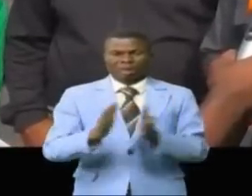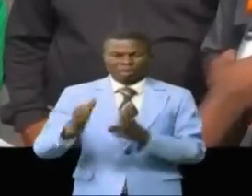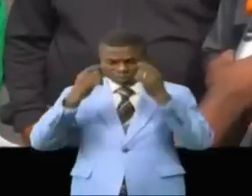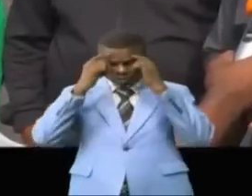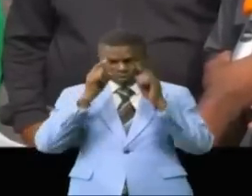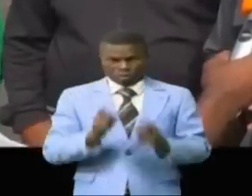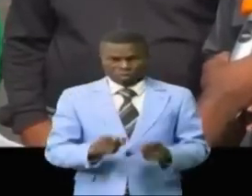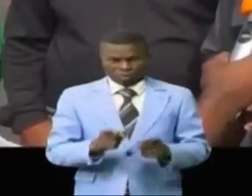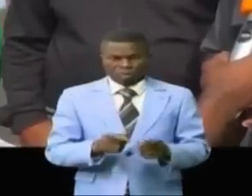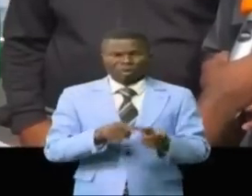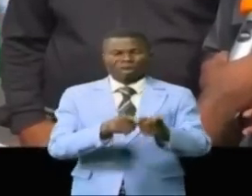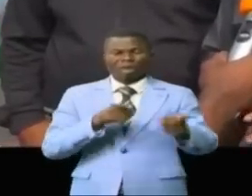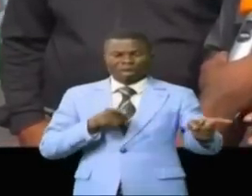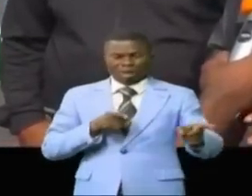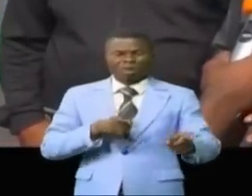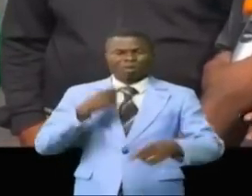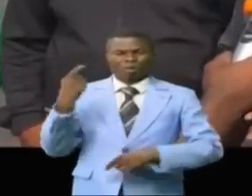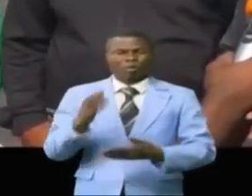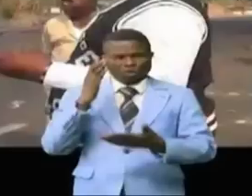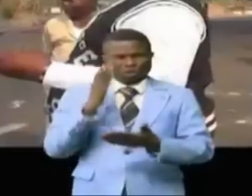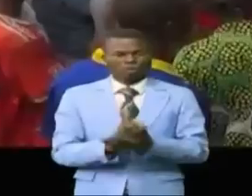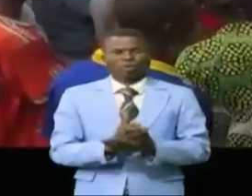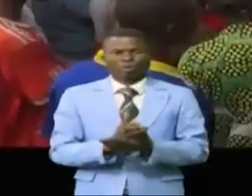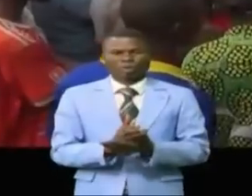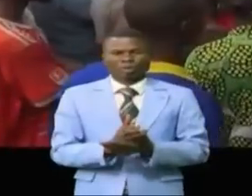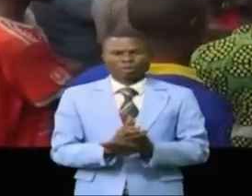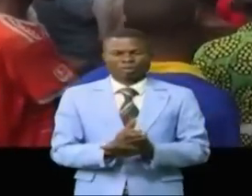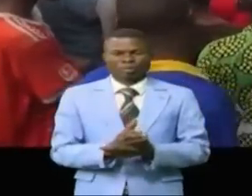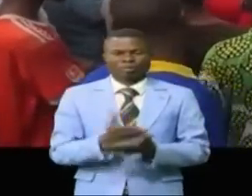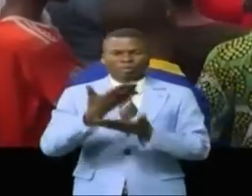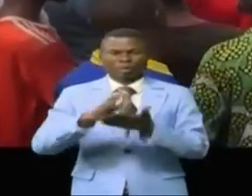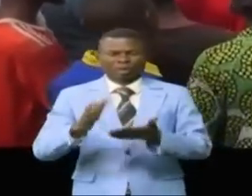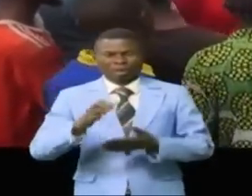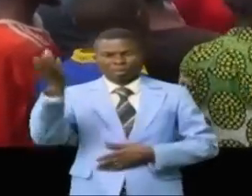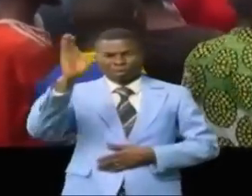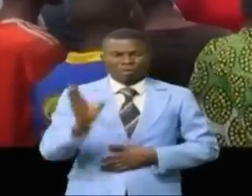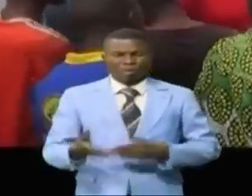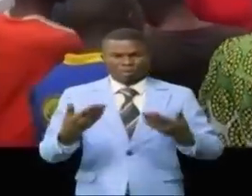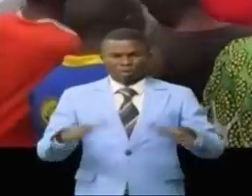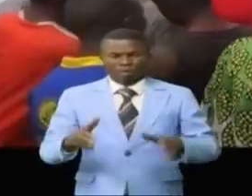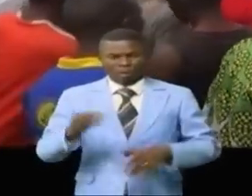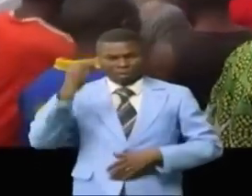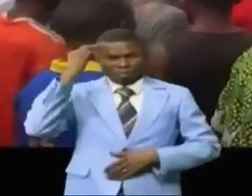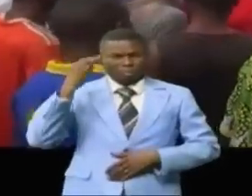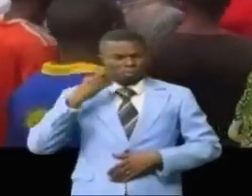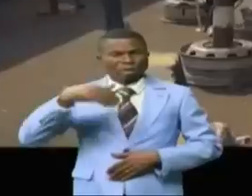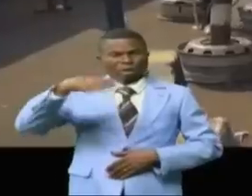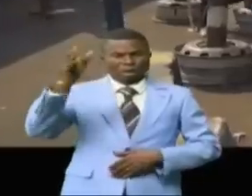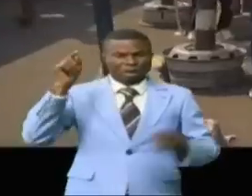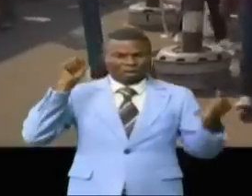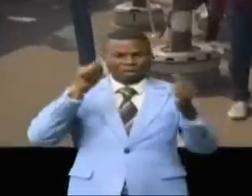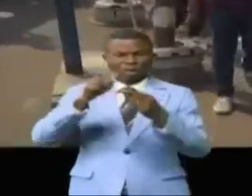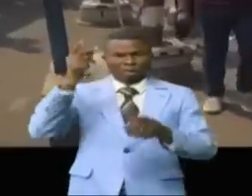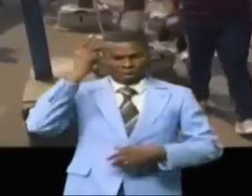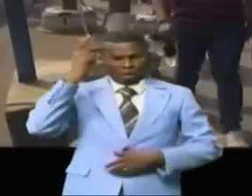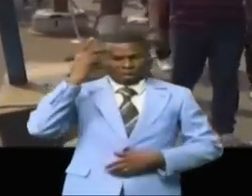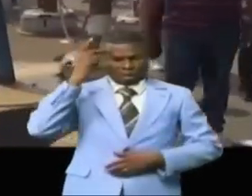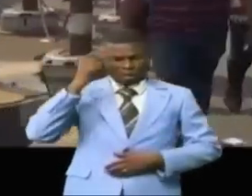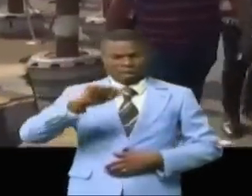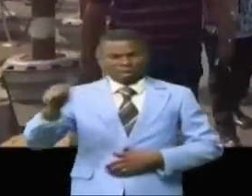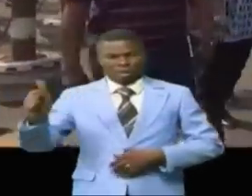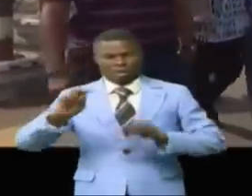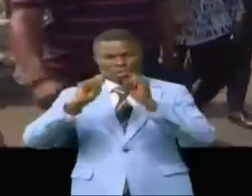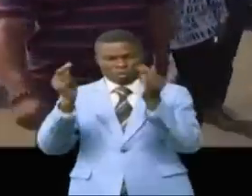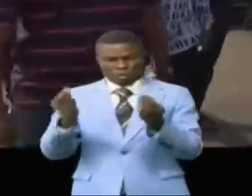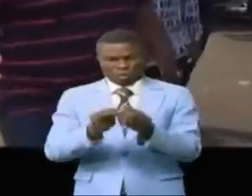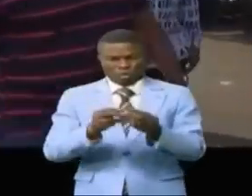pour que ces embouteillages à répétition ne soient plus la règle. L'étape de Kasangoulou finie, le ministre est reparti pour Kinshasa, tandis qu'une autre équipe,